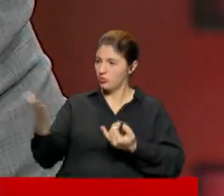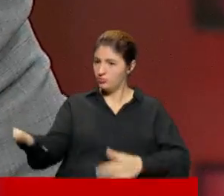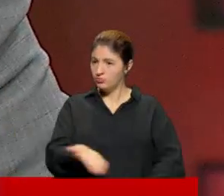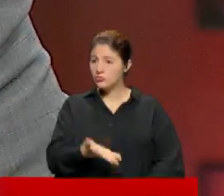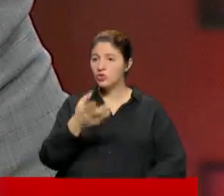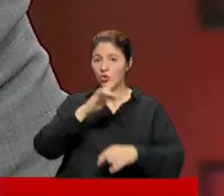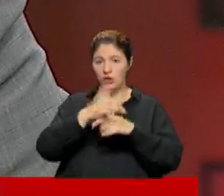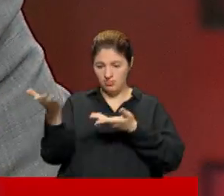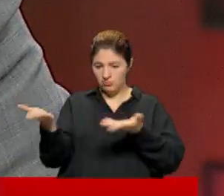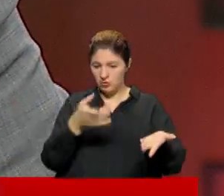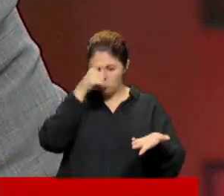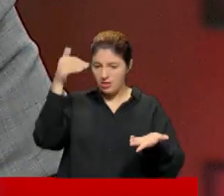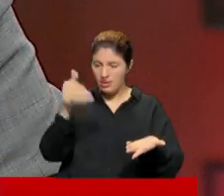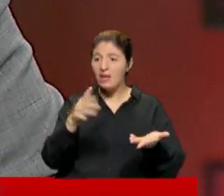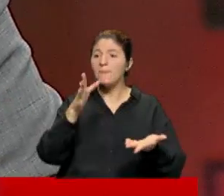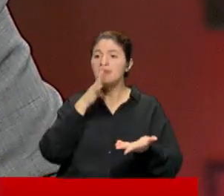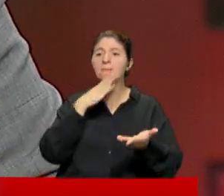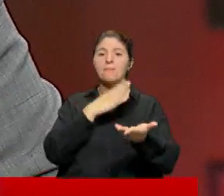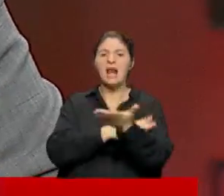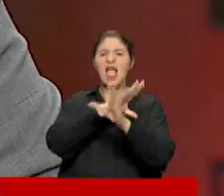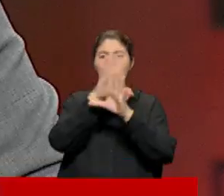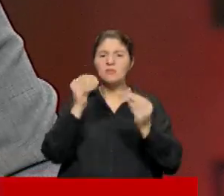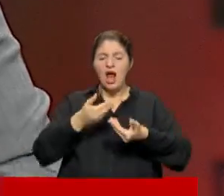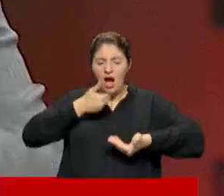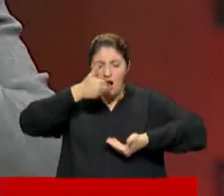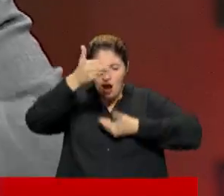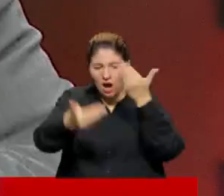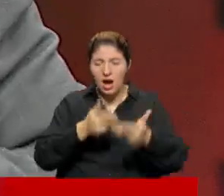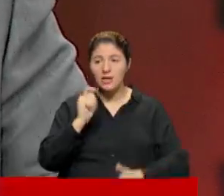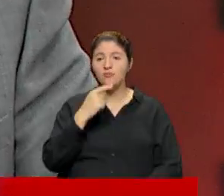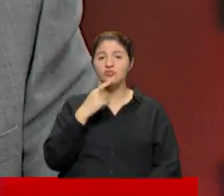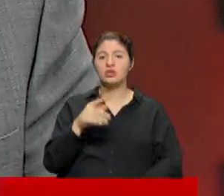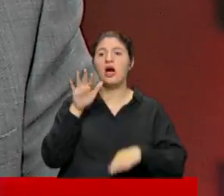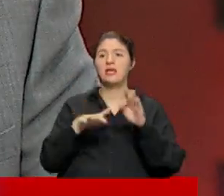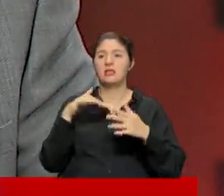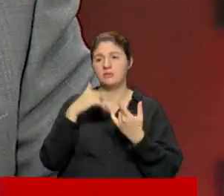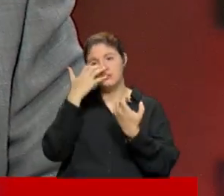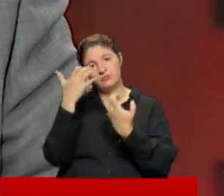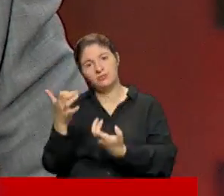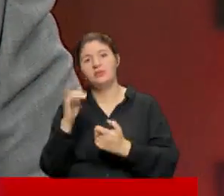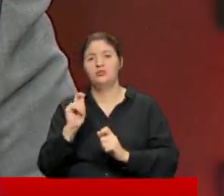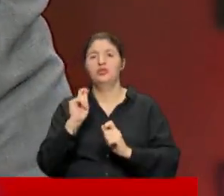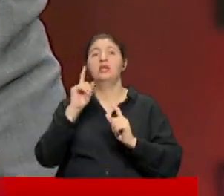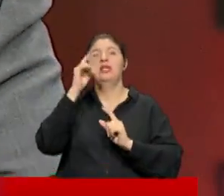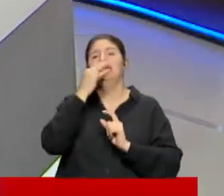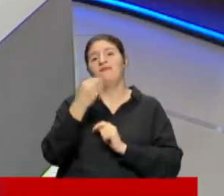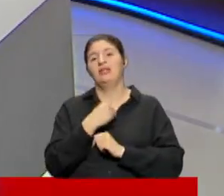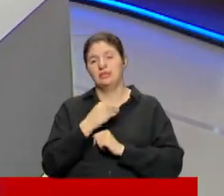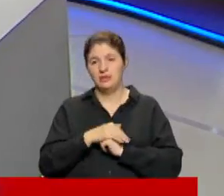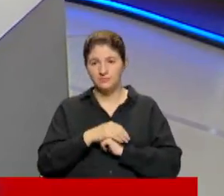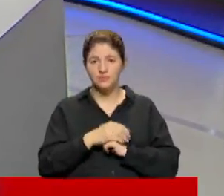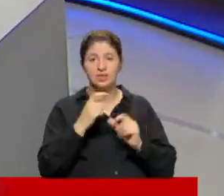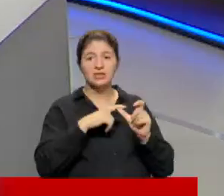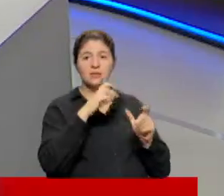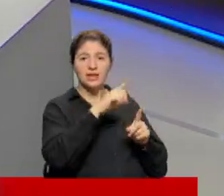ülkene Bildiğin Ne Varsa belgeleriyle bilgileriyle anlat diyeceğiz adaleti de biz tesis edeceğiz Allah'ın izniyle şimdi Eee